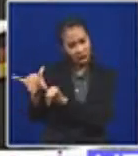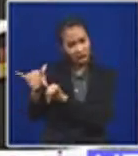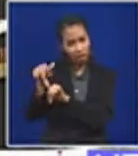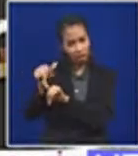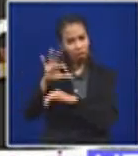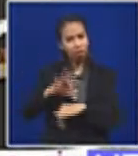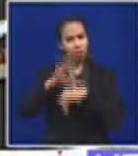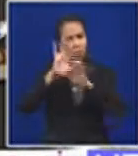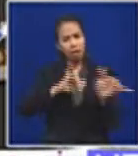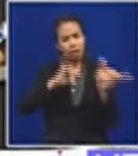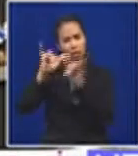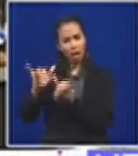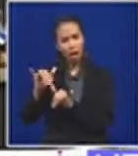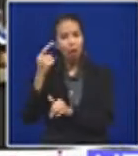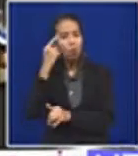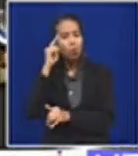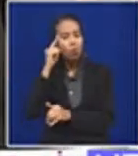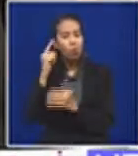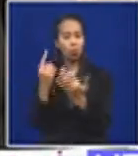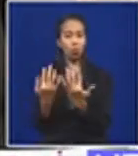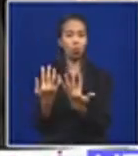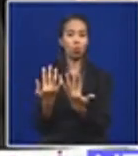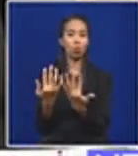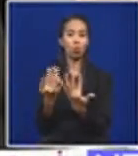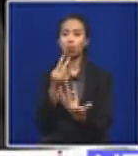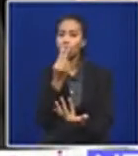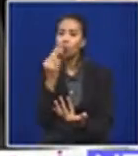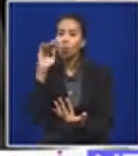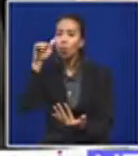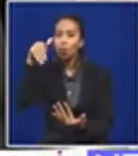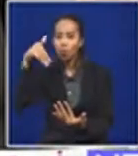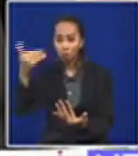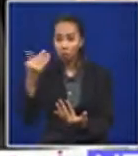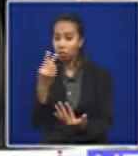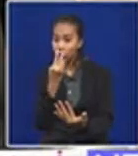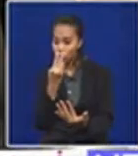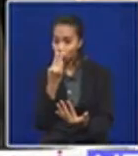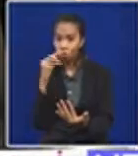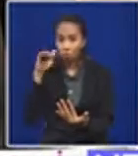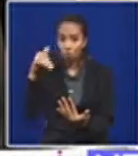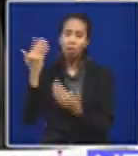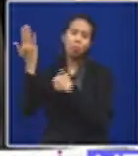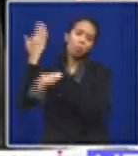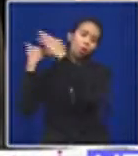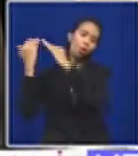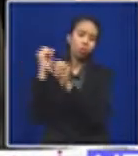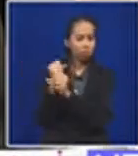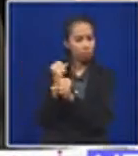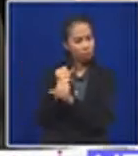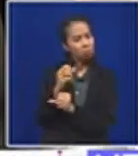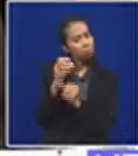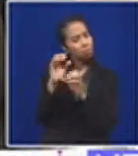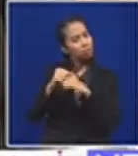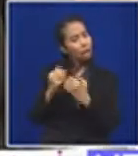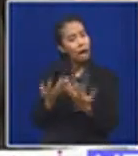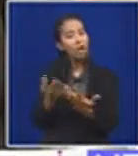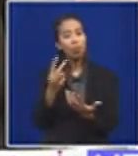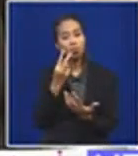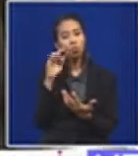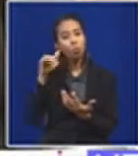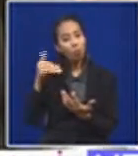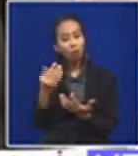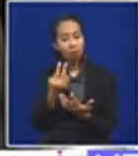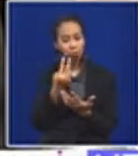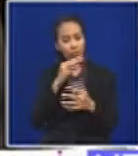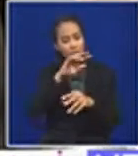องห้องหรือไม่นั้นมันอยู่ในดุลพินิจนะครับอยู่ต้องดูการบังคับบัญชาที่ผ่านมาด้วยนะครับการปกคร